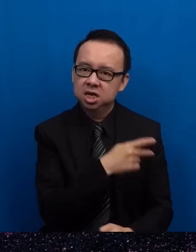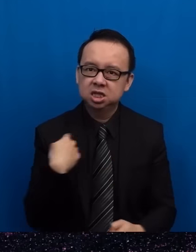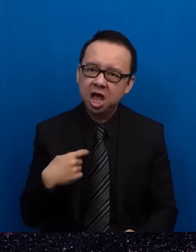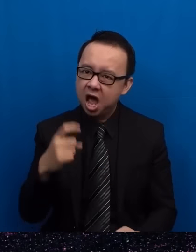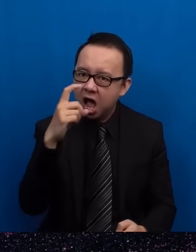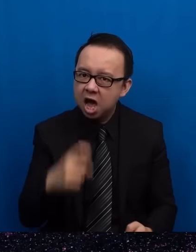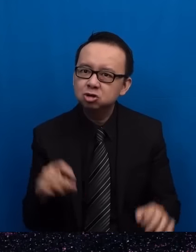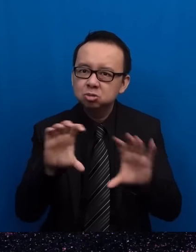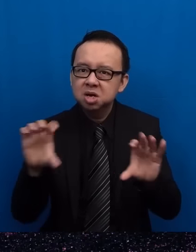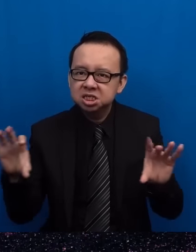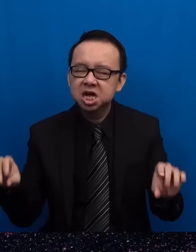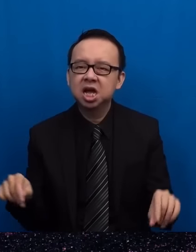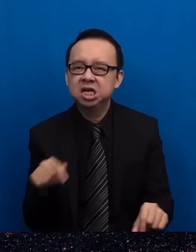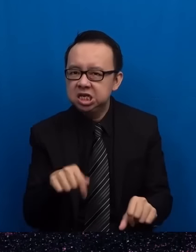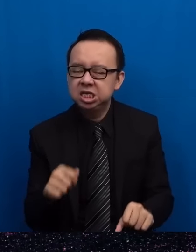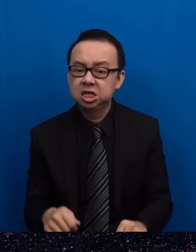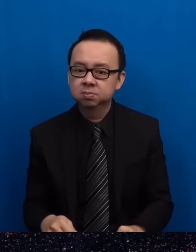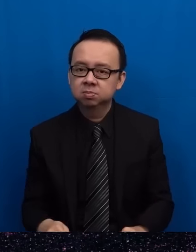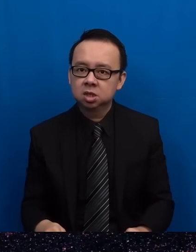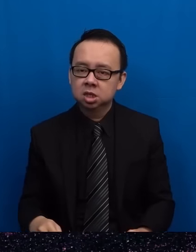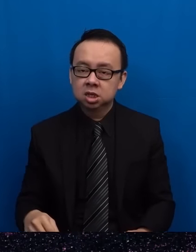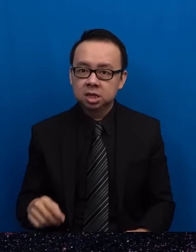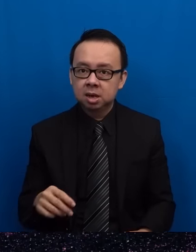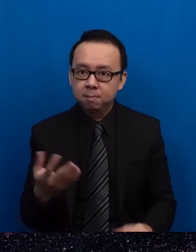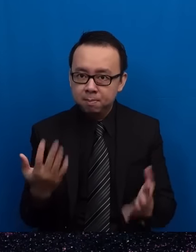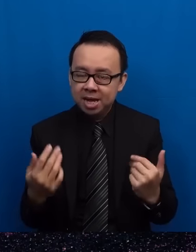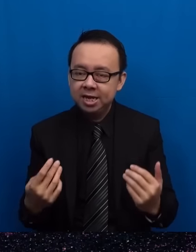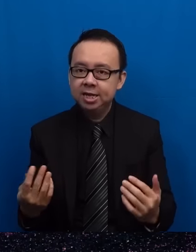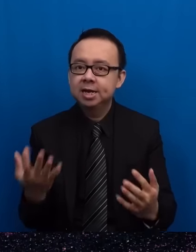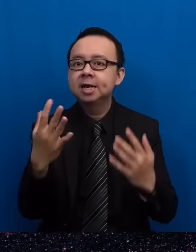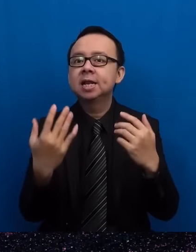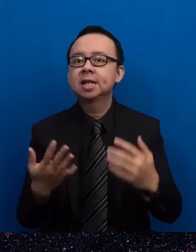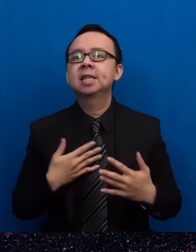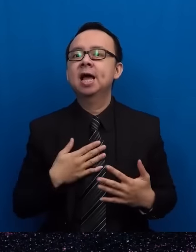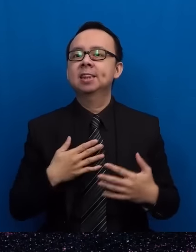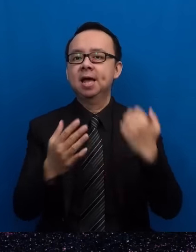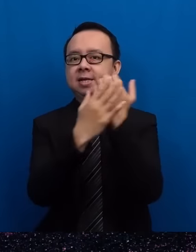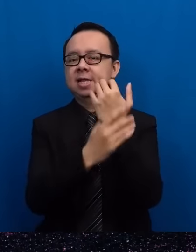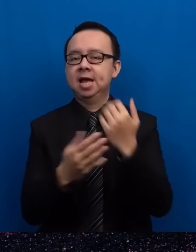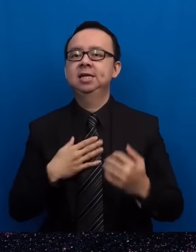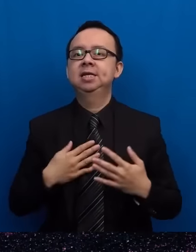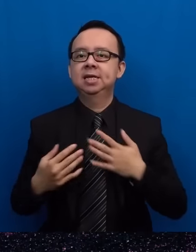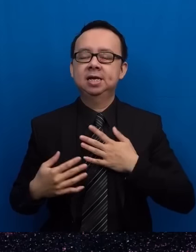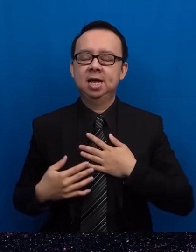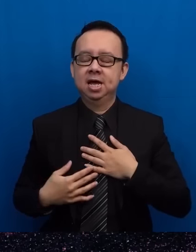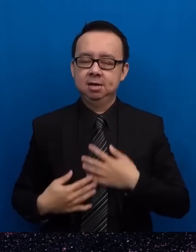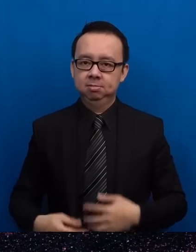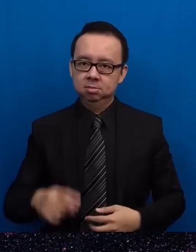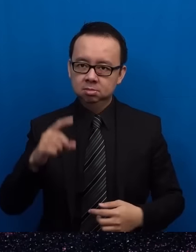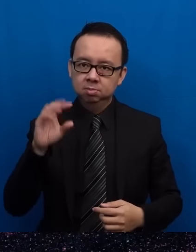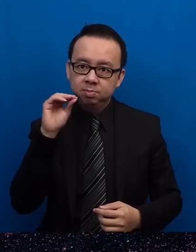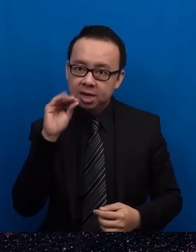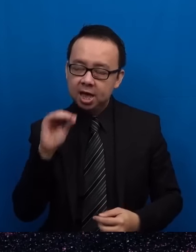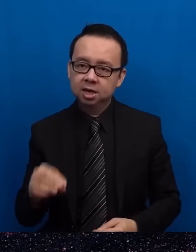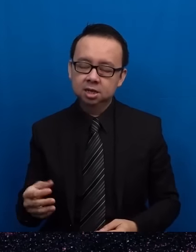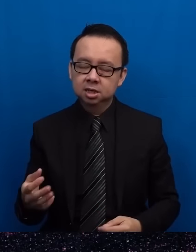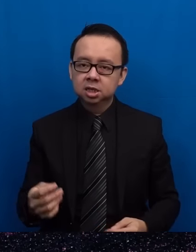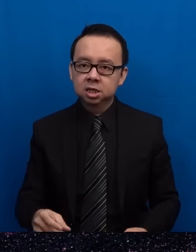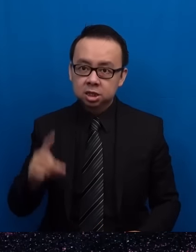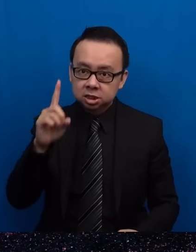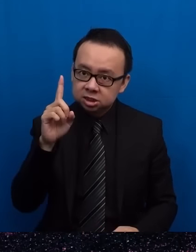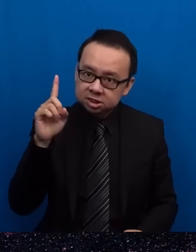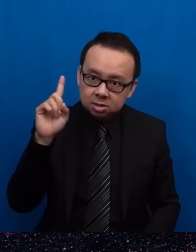imanmu. Letakkan tangan di dada, katakan sebuah kesempatan baru Tuhan berikan kepadaku. Katakan sebuah kesempatan, sebuah peluang dari